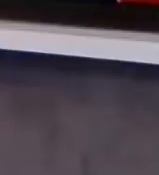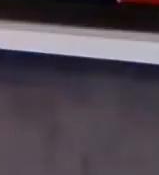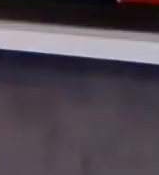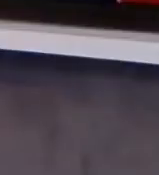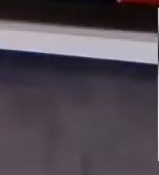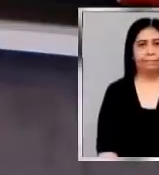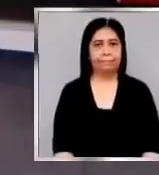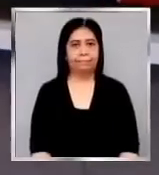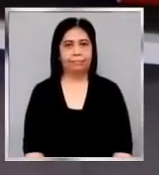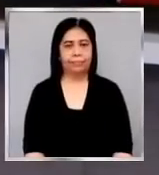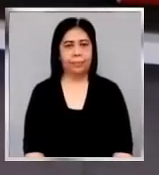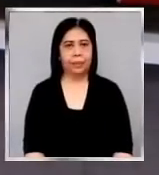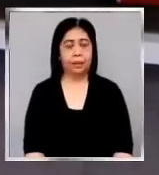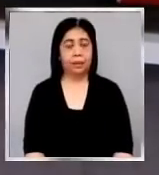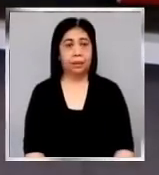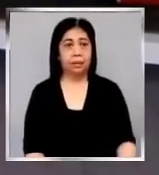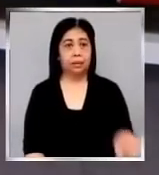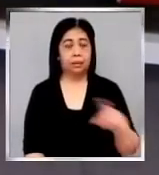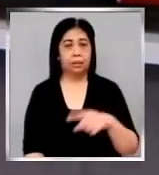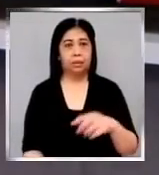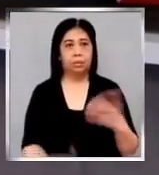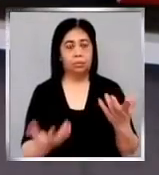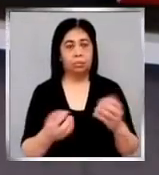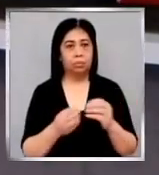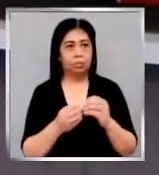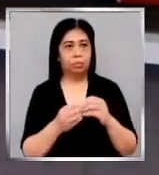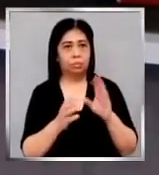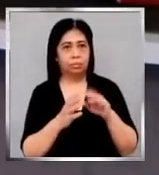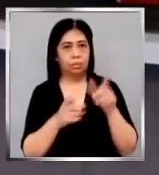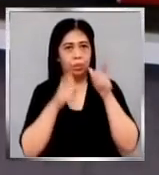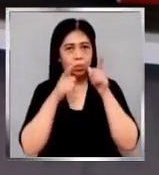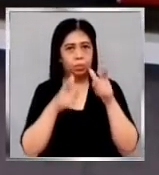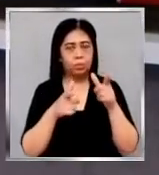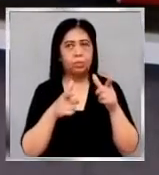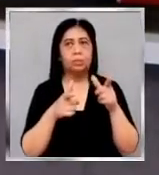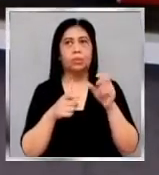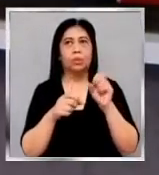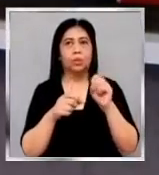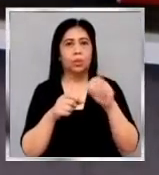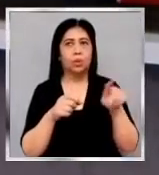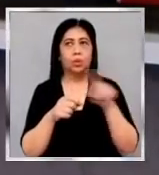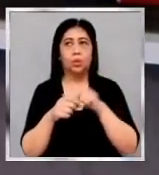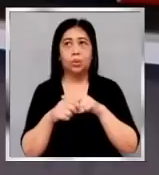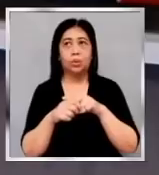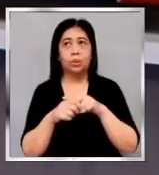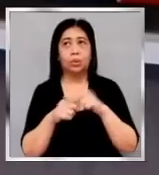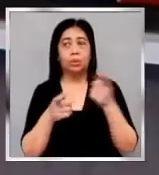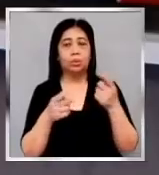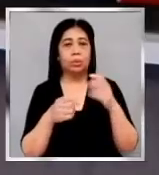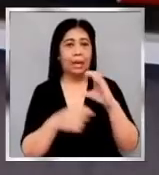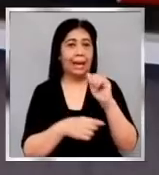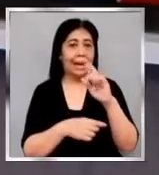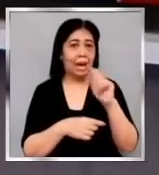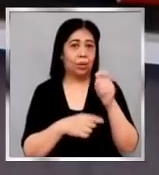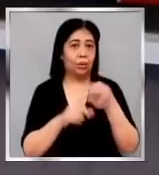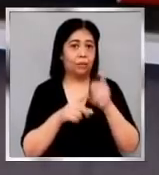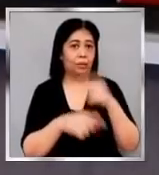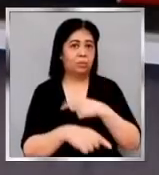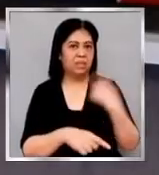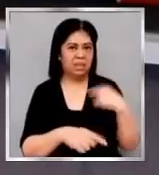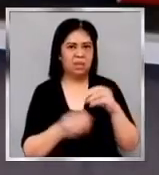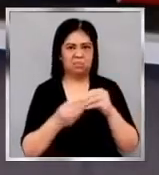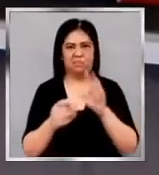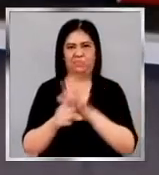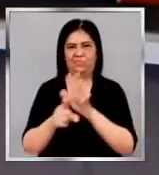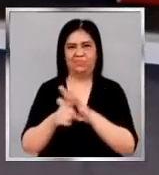Mas mura na, mas kaaya-aya para wang itsura. Kaya yung mga karot na galing sa China, mas binibili sa mga palengke. Dumaraing tuloy